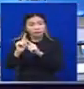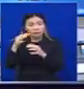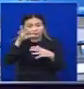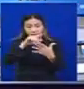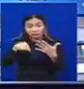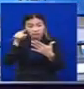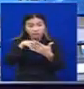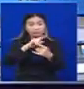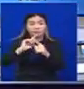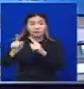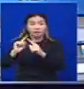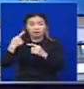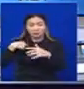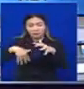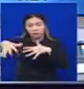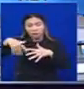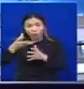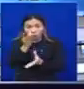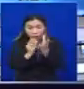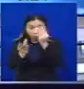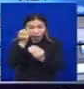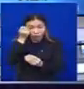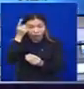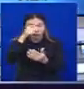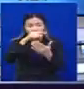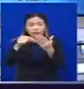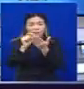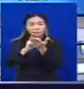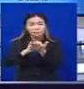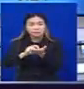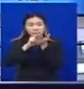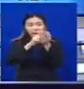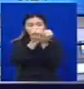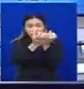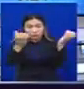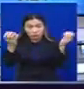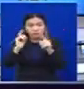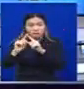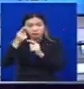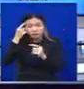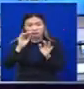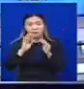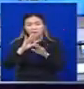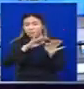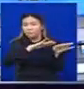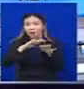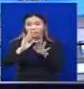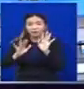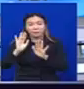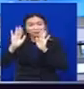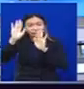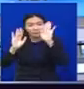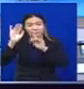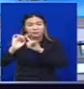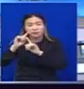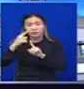ชื่อว่าจะทำให้ประชาชนมีความเข้าใจในเนื้อหาของร่างรัฐธรรมนูญฉบับเต็มมากขึ้นเพื่อเตรียมพร้อมออกเสียงประชามติในวันที่7สิ